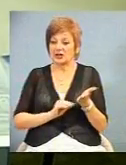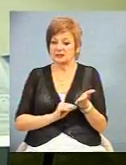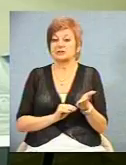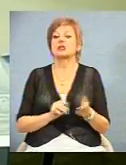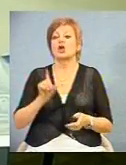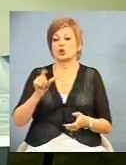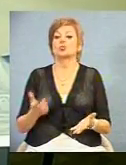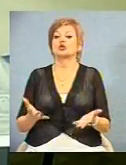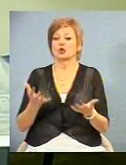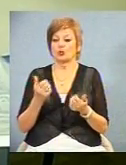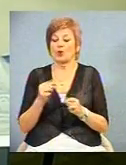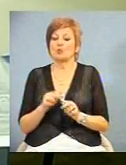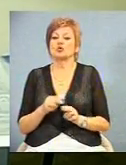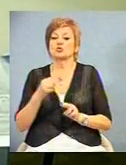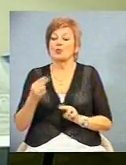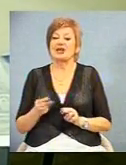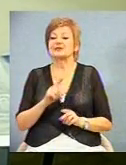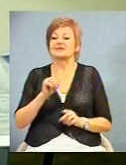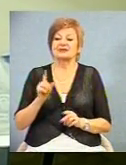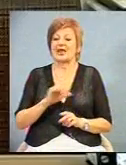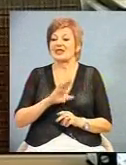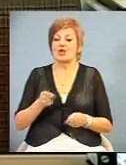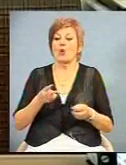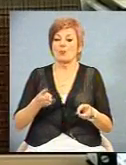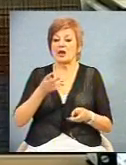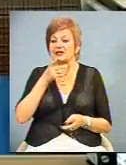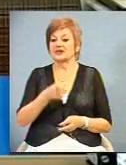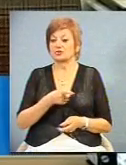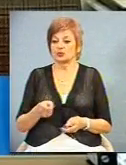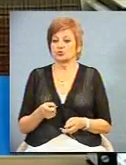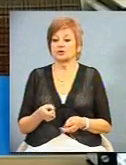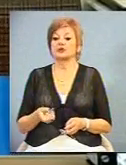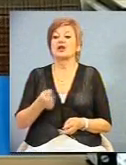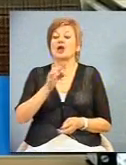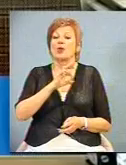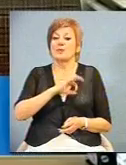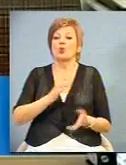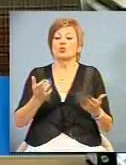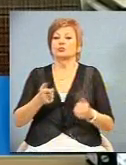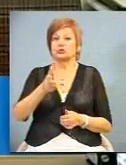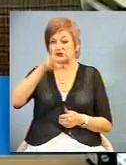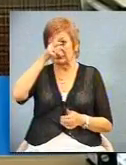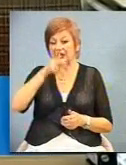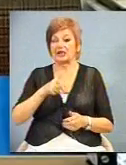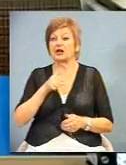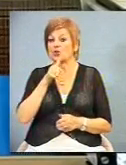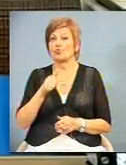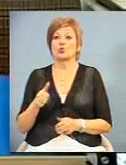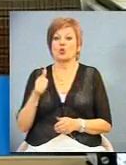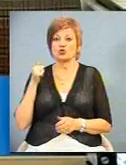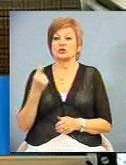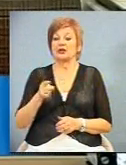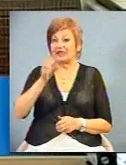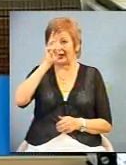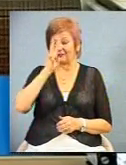абоненти отримують компенсацію за неопалювальний сезон. Буде доход братися 3 квартали прошлого року і